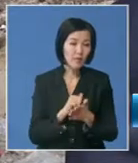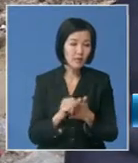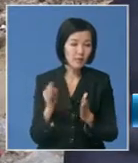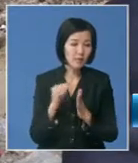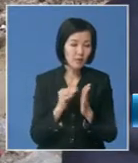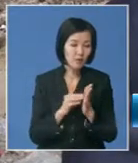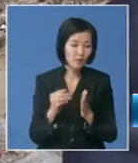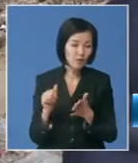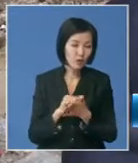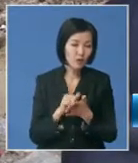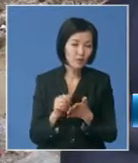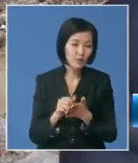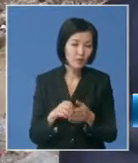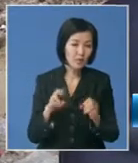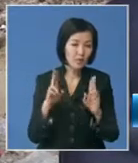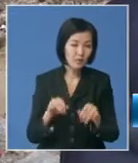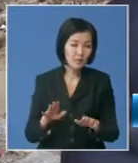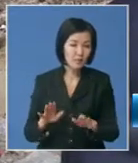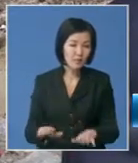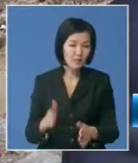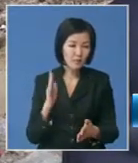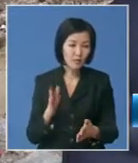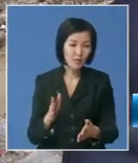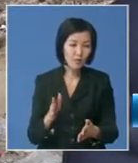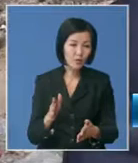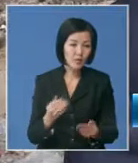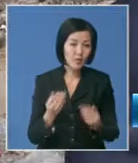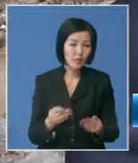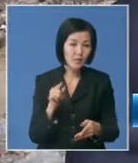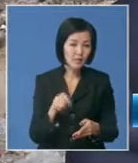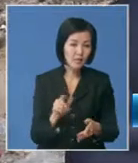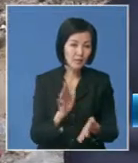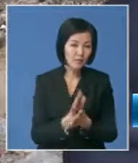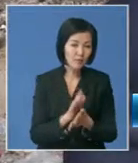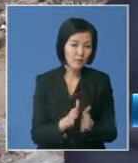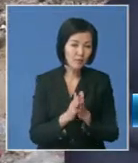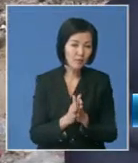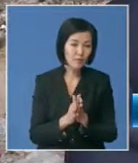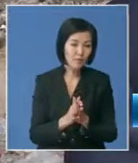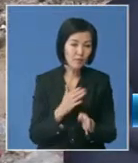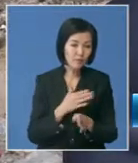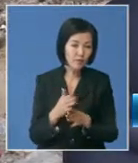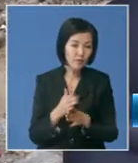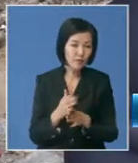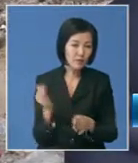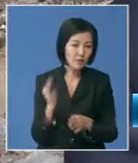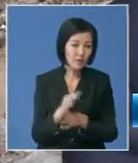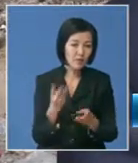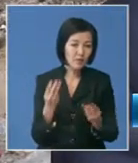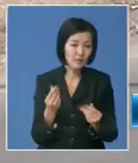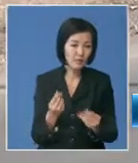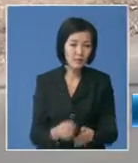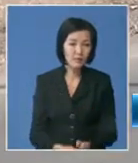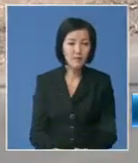уже скоро у нас будет специальный полигон а для ликвидации данных свалки мы попросим выделить дополнительные средства